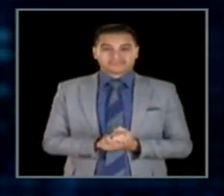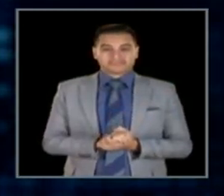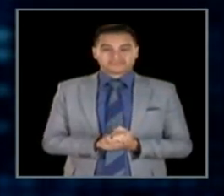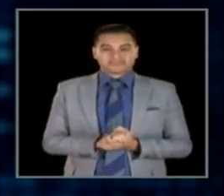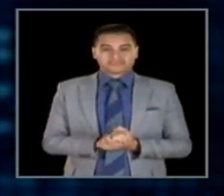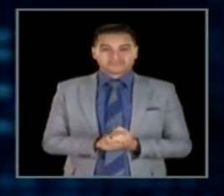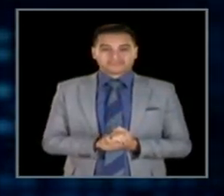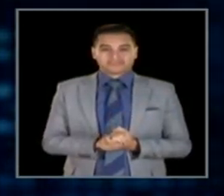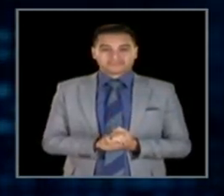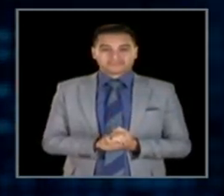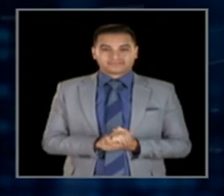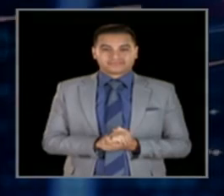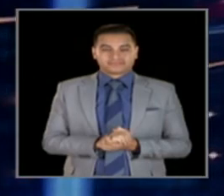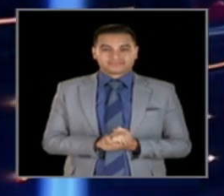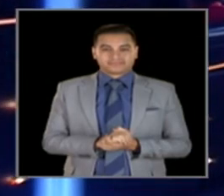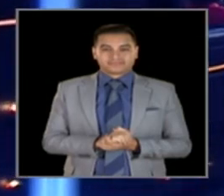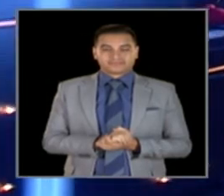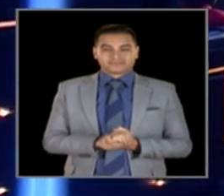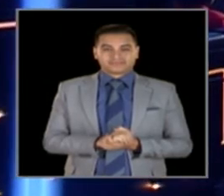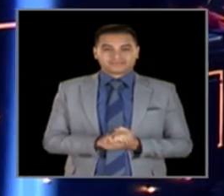عجله الحظ،